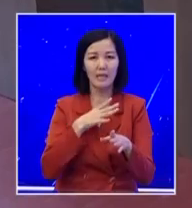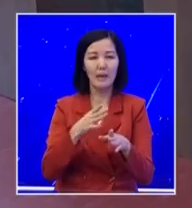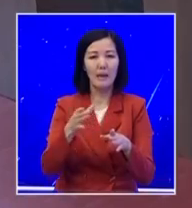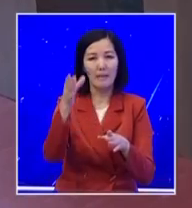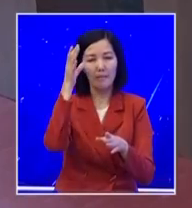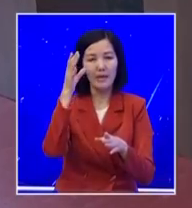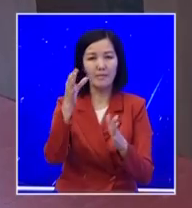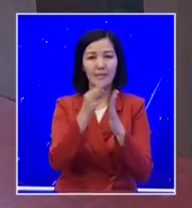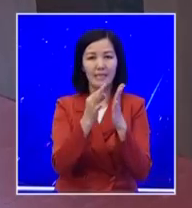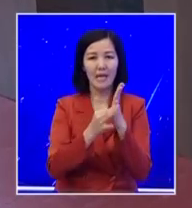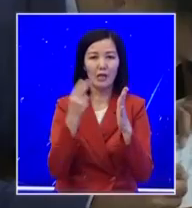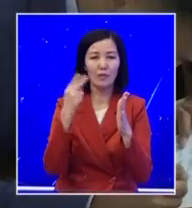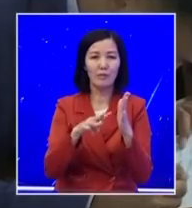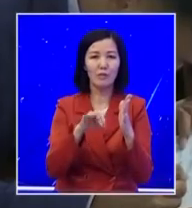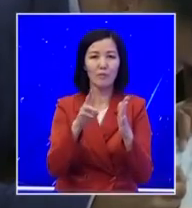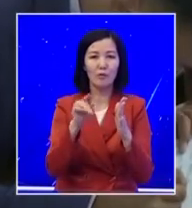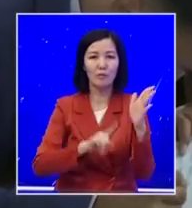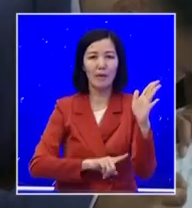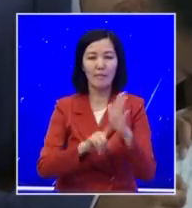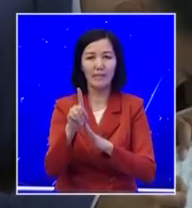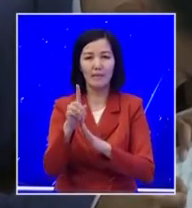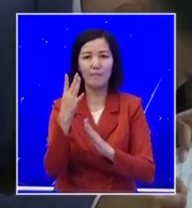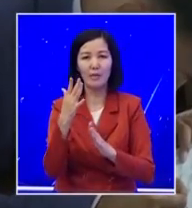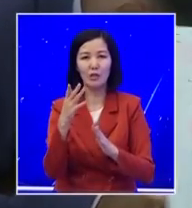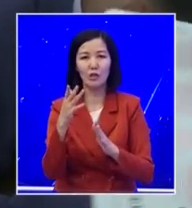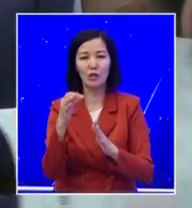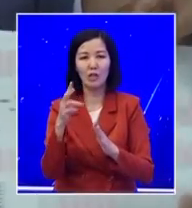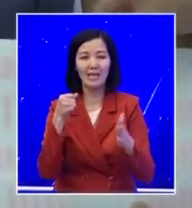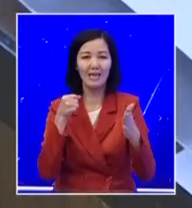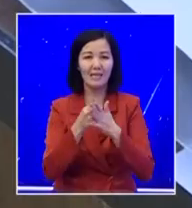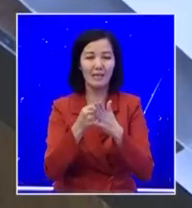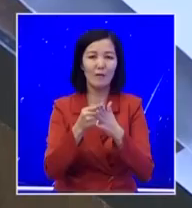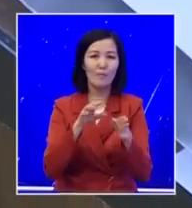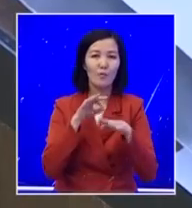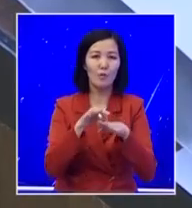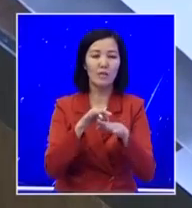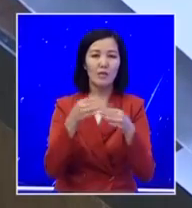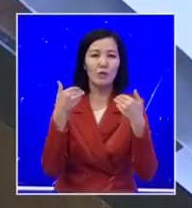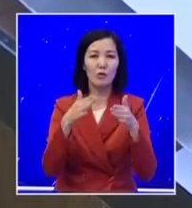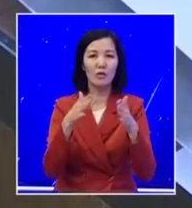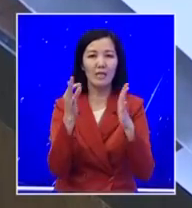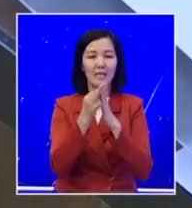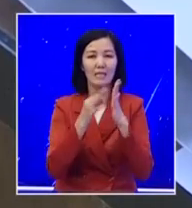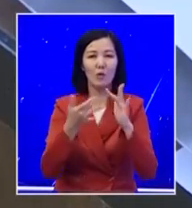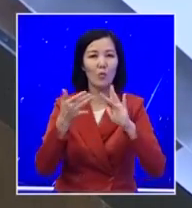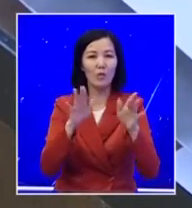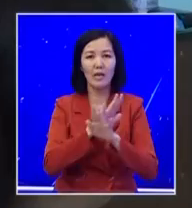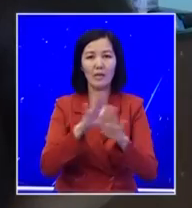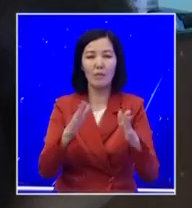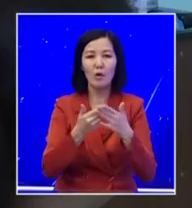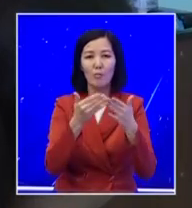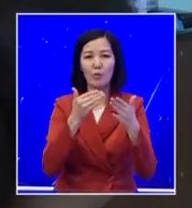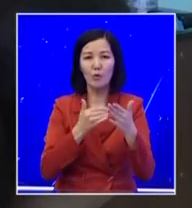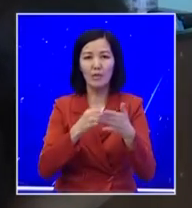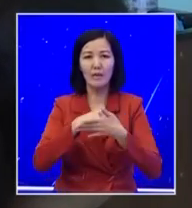айтылды. Білім сынағы 20 маусым мен 5 шілде аралығында өткізіледі. Түлектер тестті онлайн емес, бұрынғыдай